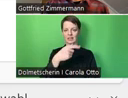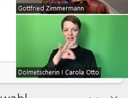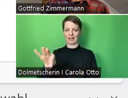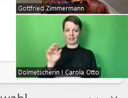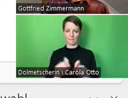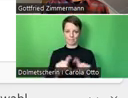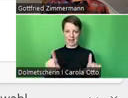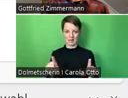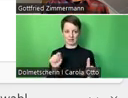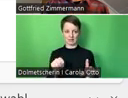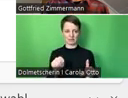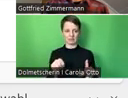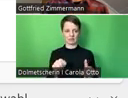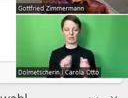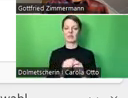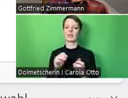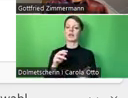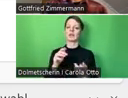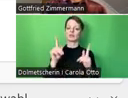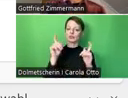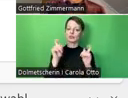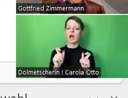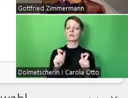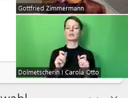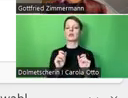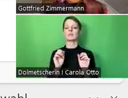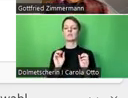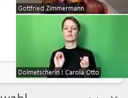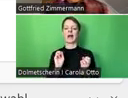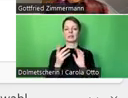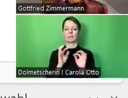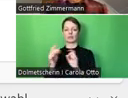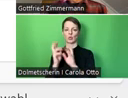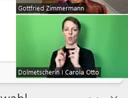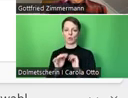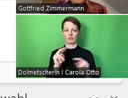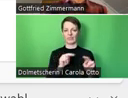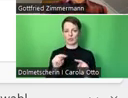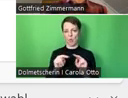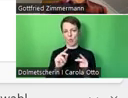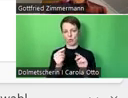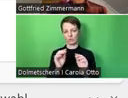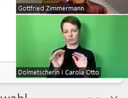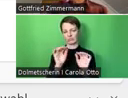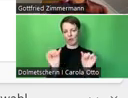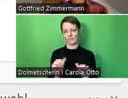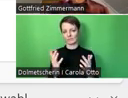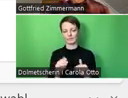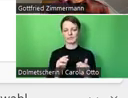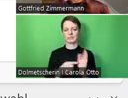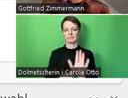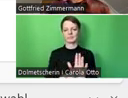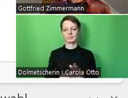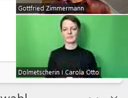GIF-Bild. Das kann ich starten und dann läuft eine Animation ab. Das ist so